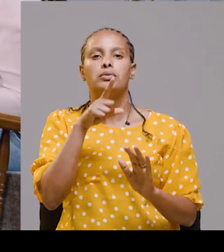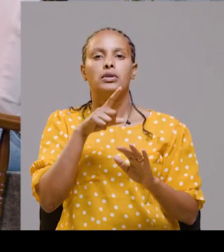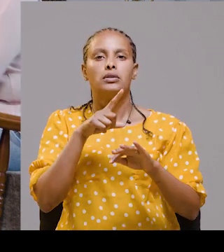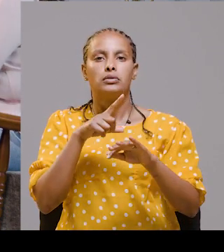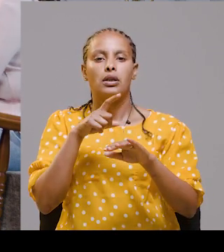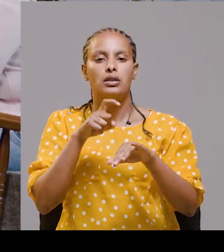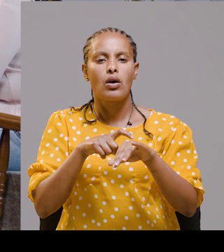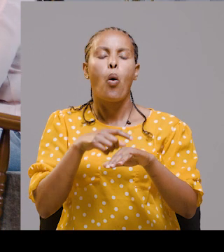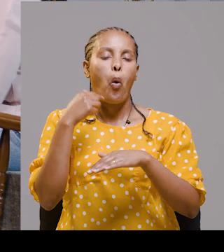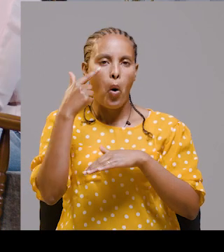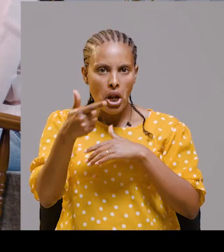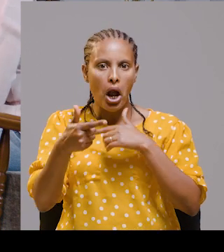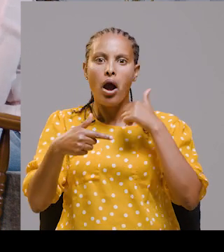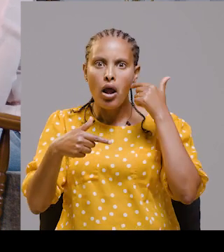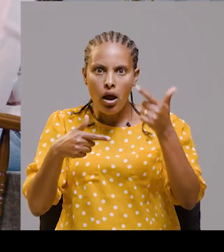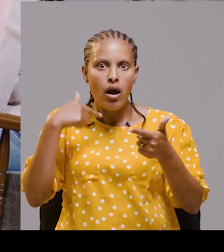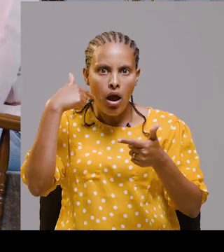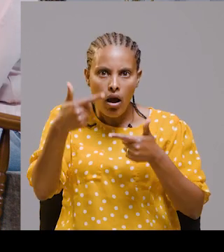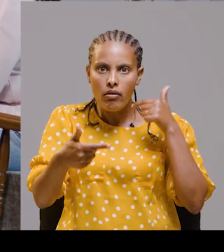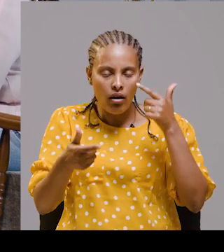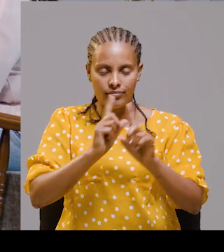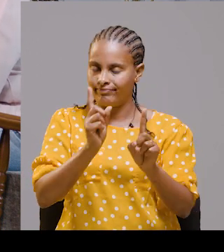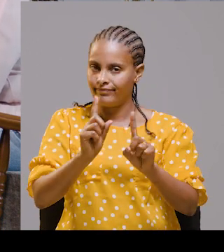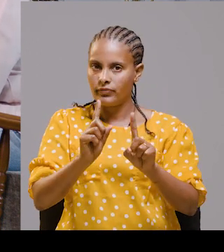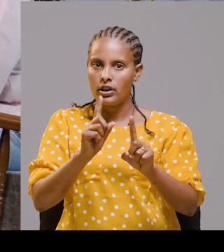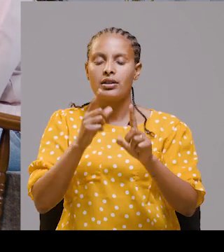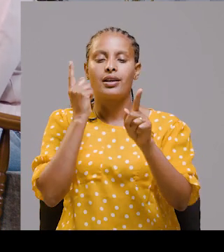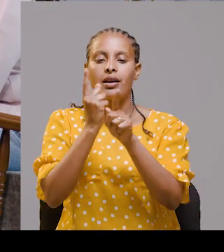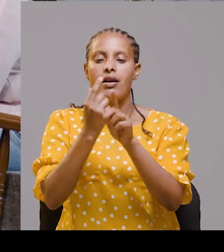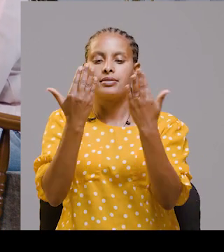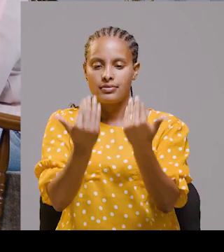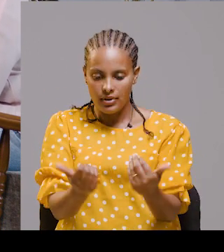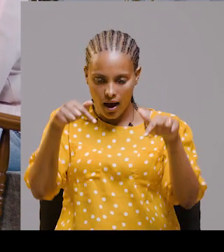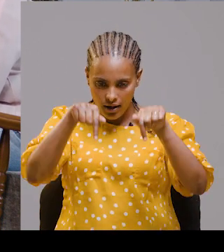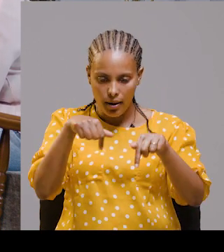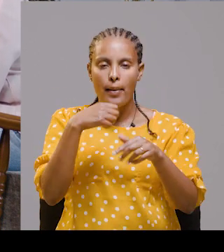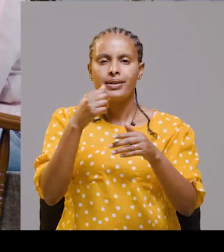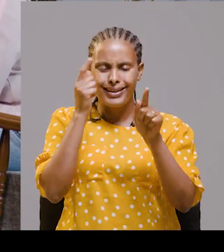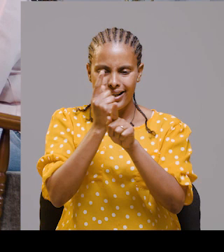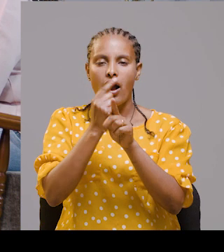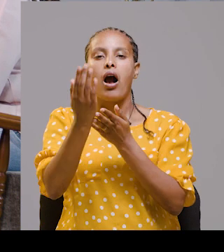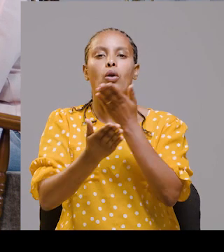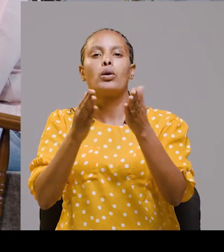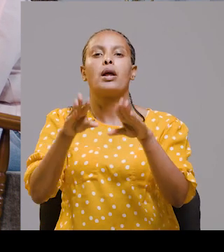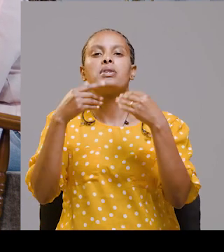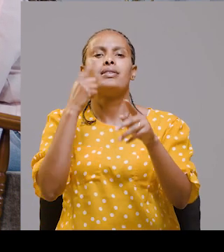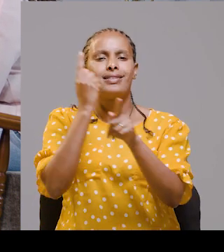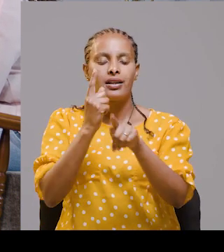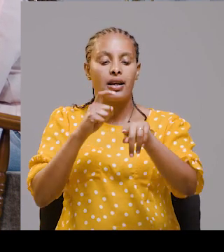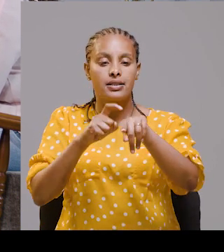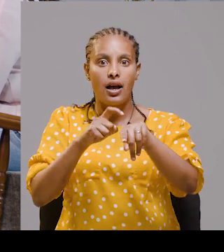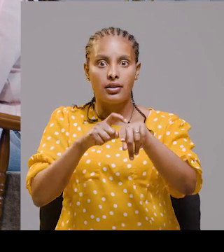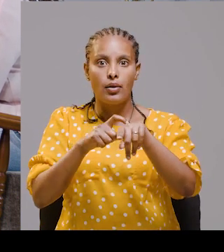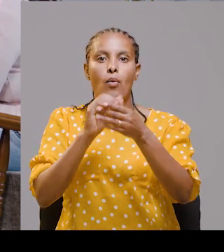ጊዜውን አይደለም ቆይ ነገ ምን ለው ነገር አይደለም ስለዚህ ትክክለኛው ሰርቪስ ለመስጠትና ትክክለኛው አገልግሎት ለሰዎች ለመስጠት ትክክለኛው